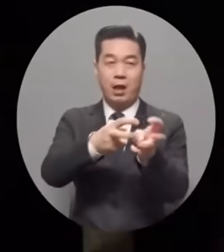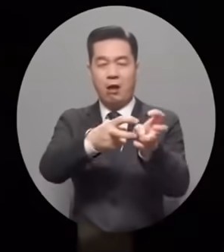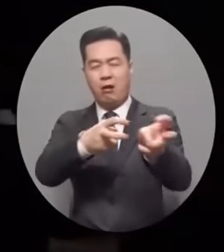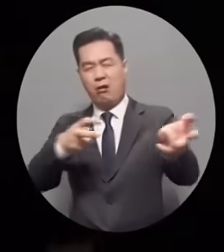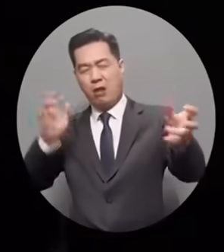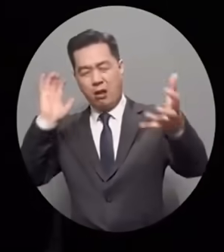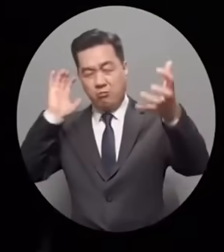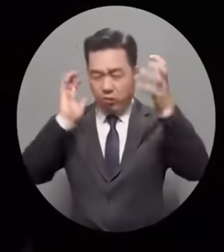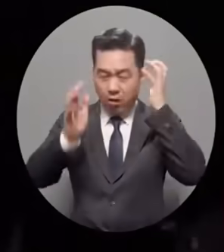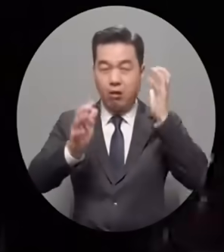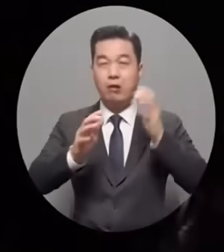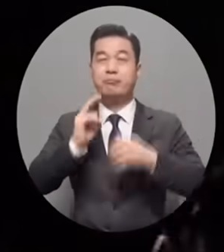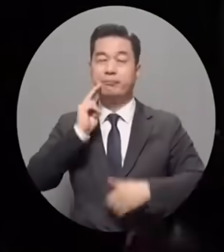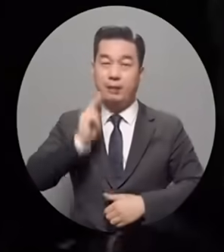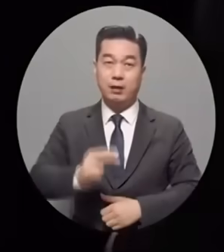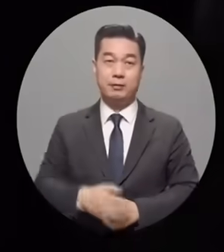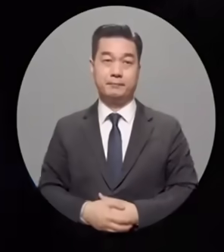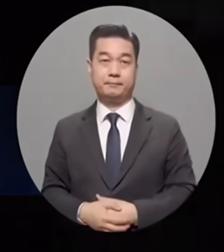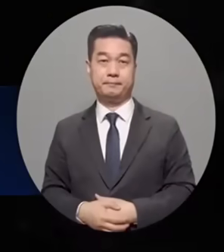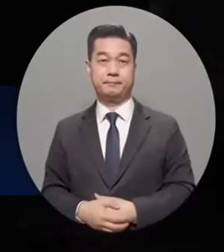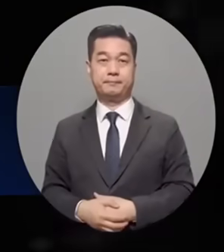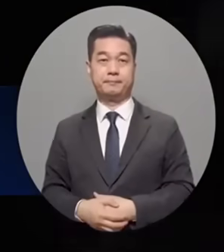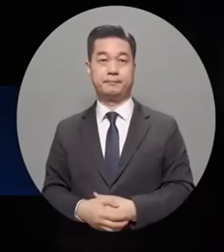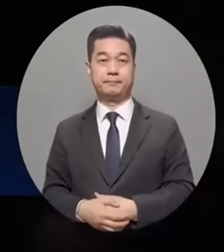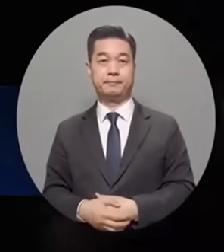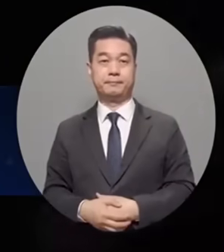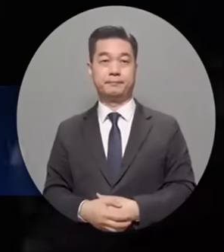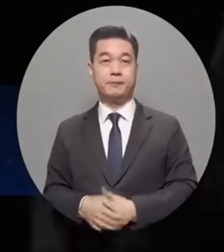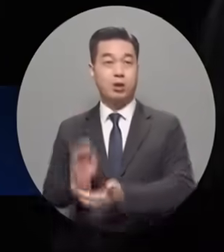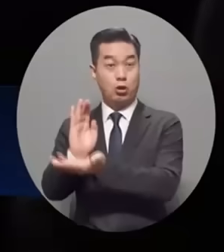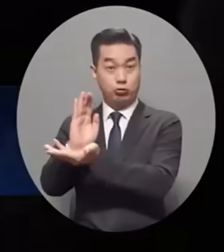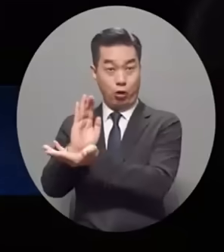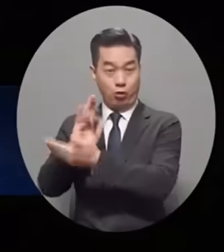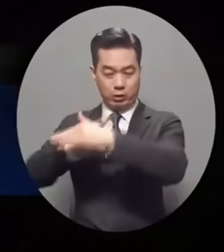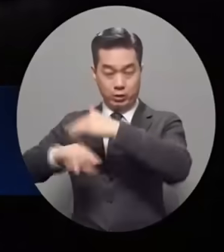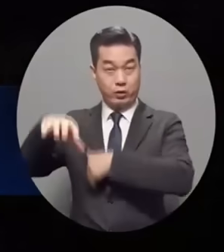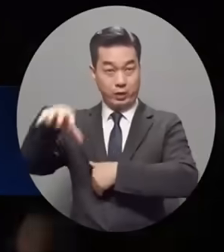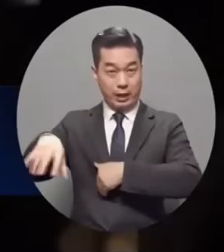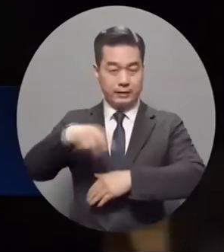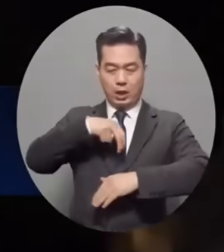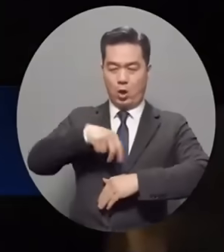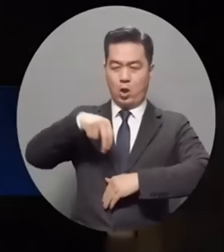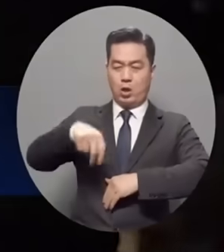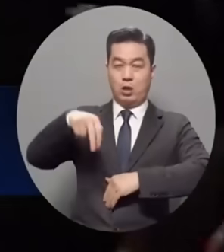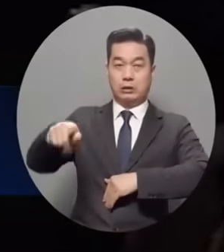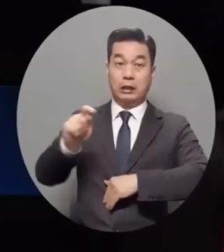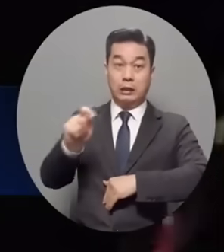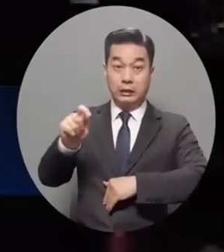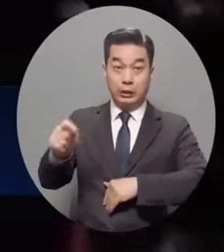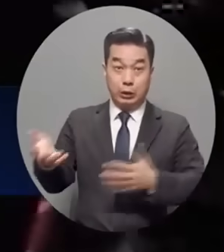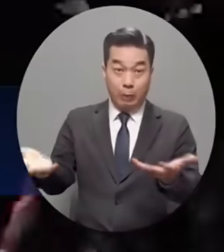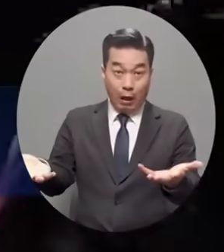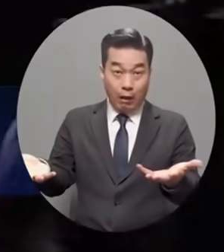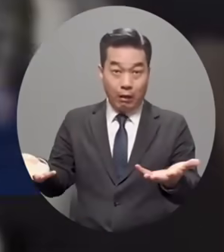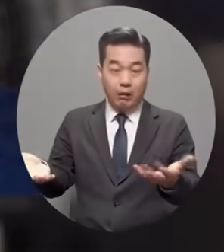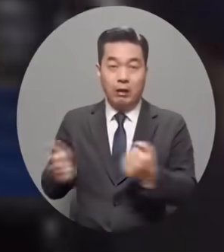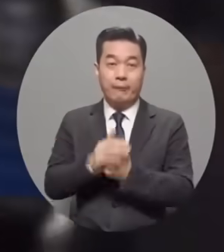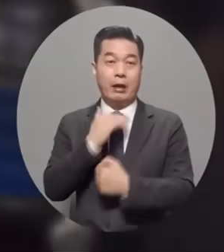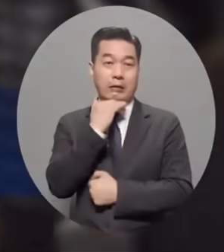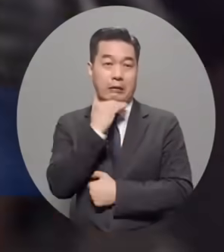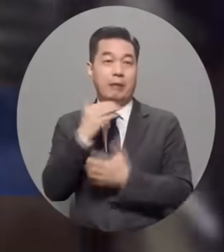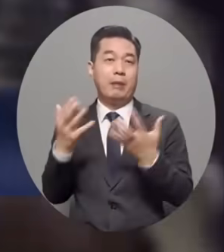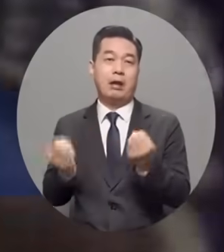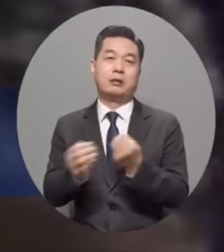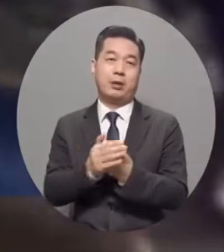불편까지 겪어야 했습니다. 수영역까지 걸어갔었는데 거기도 택시를 못 잡고 기다리는 사람들 때문에